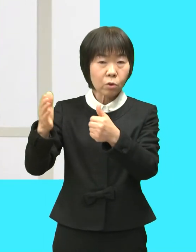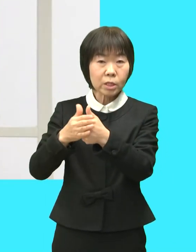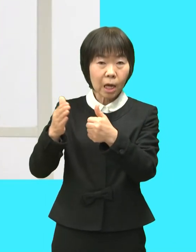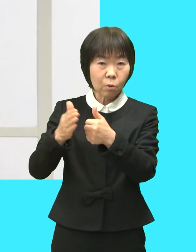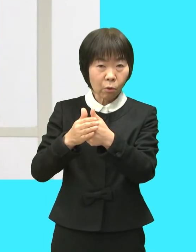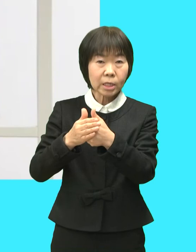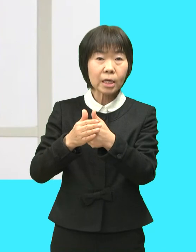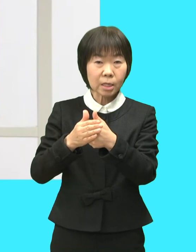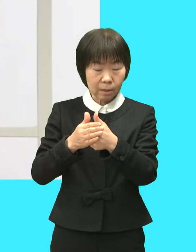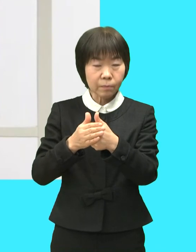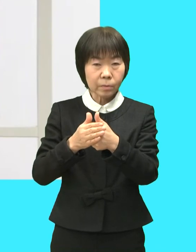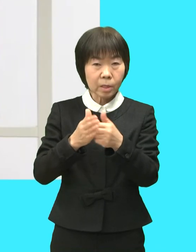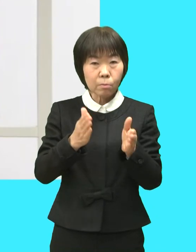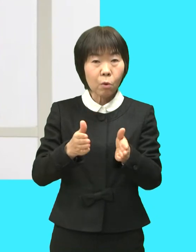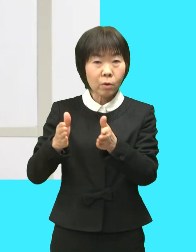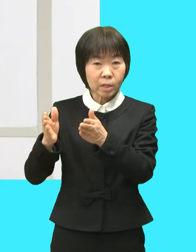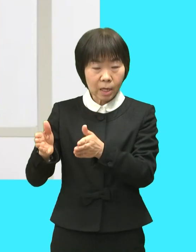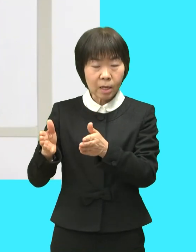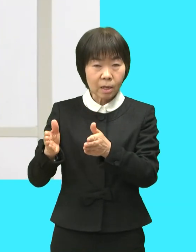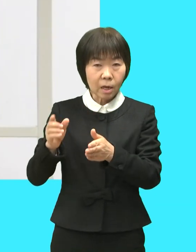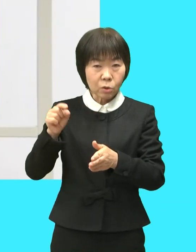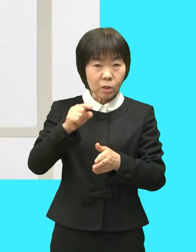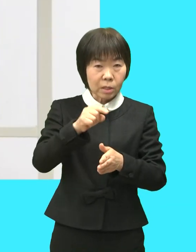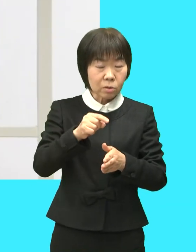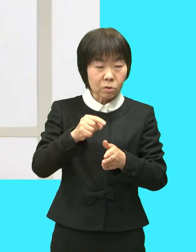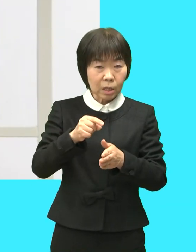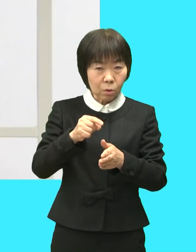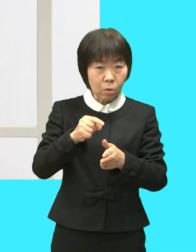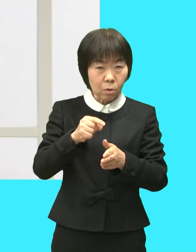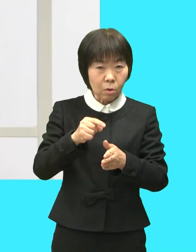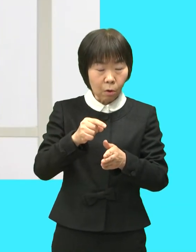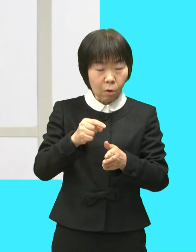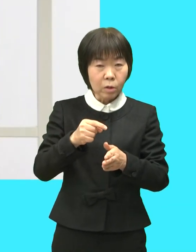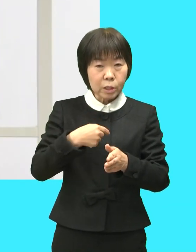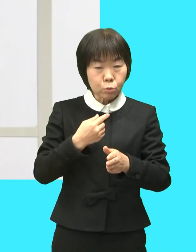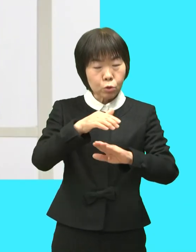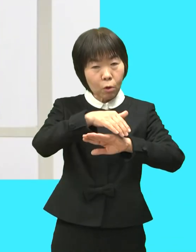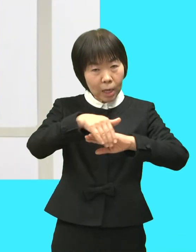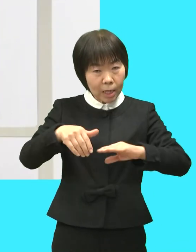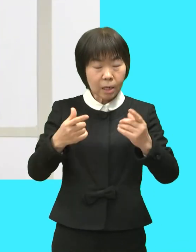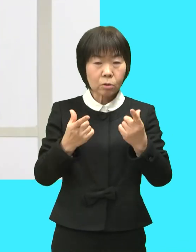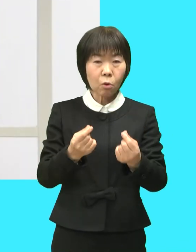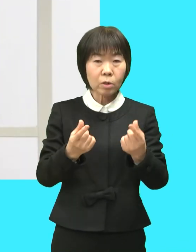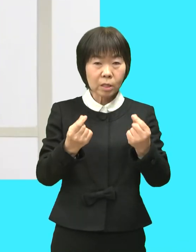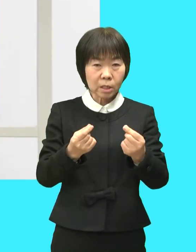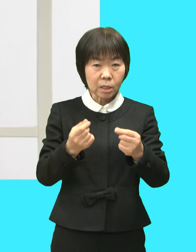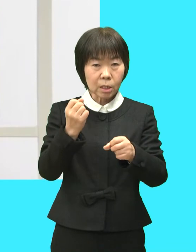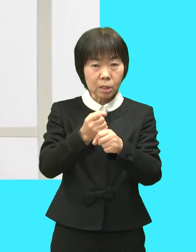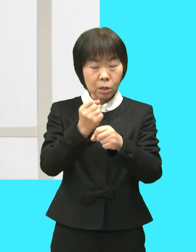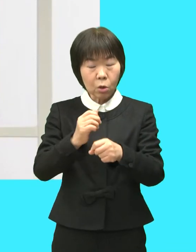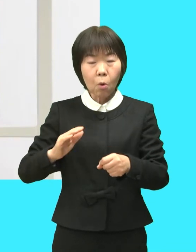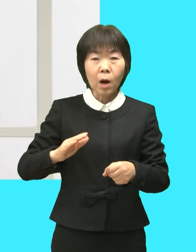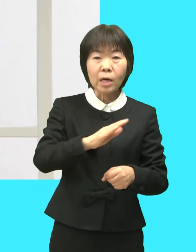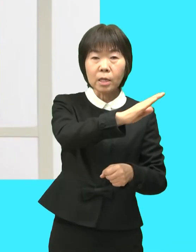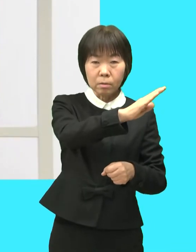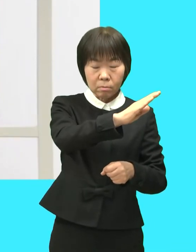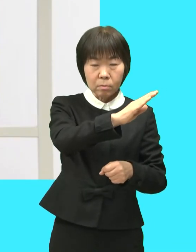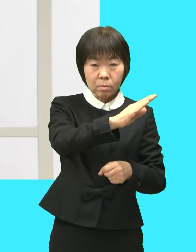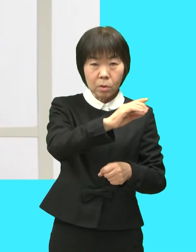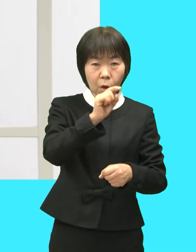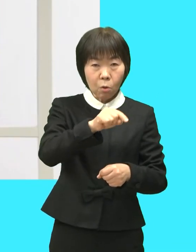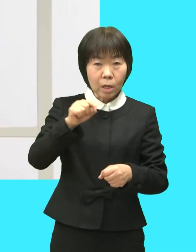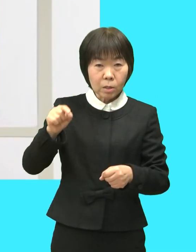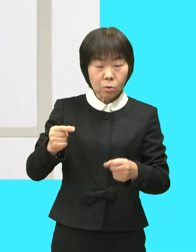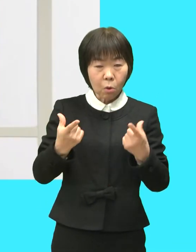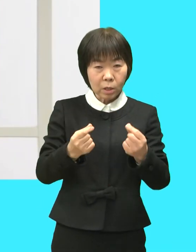いただきつつ、一方でそれぞれが持つ計画ありますので、それに沿って事業を発展させていく、この両立